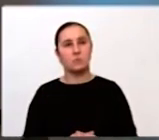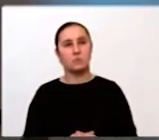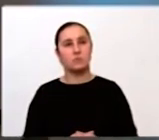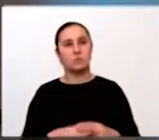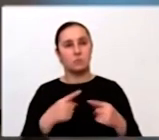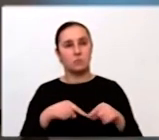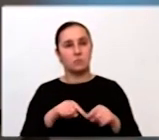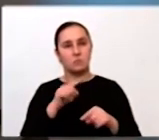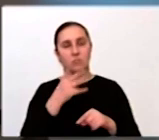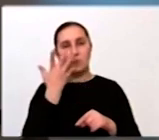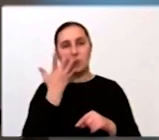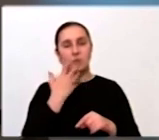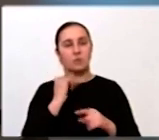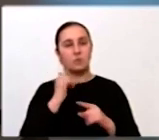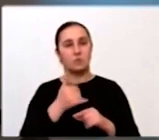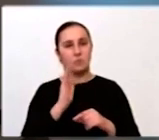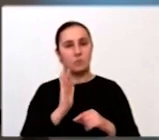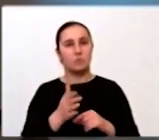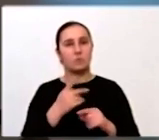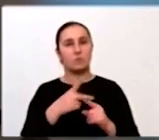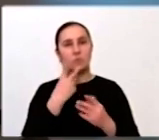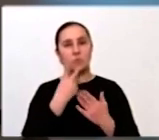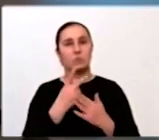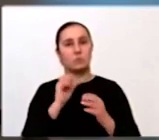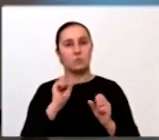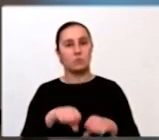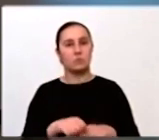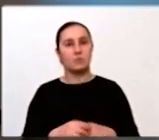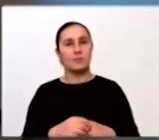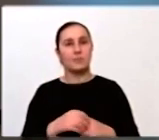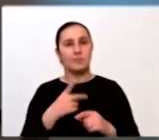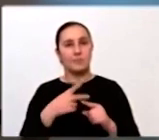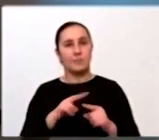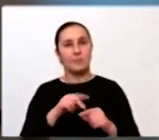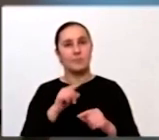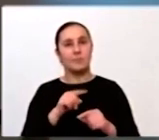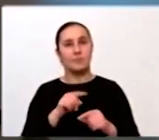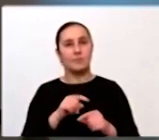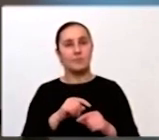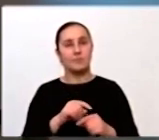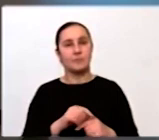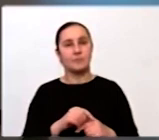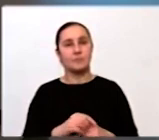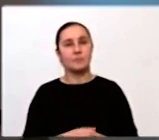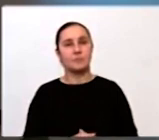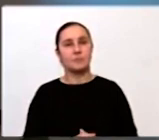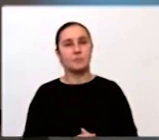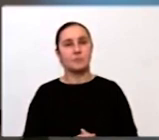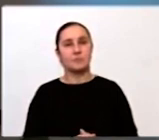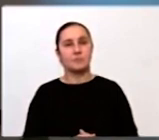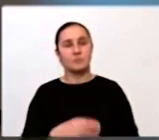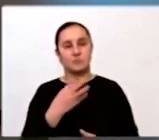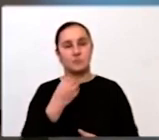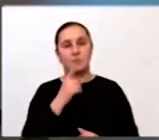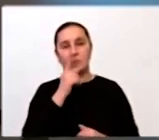Unga ham rang quyamiz. Ko'rishingiz mumkin. Endi hozir yana